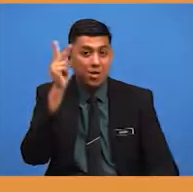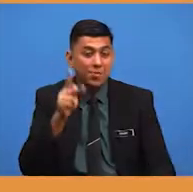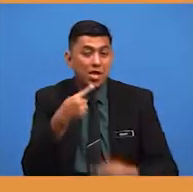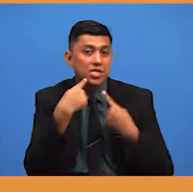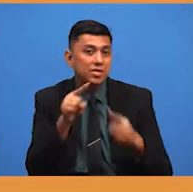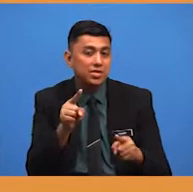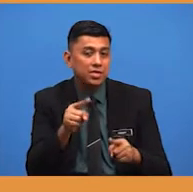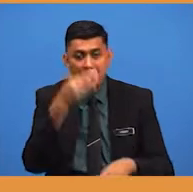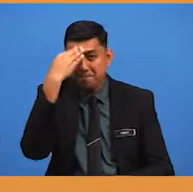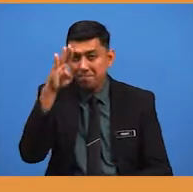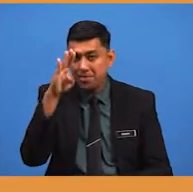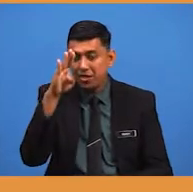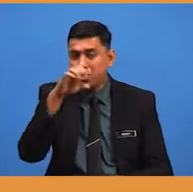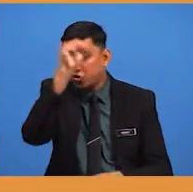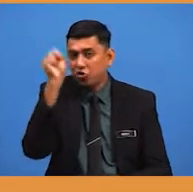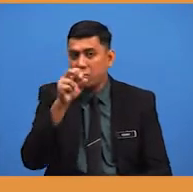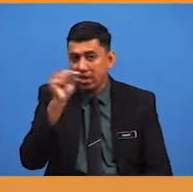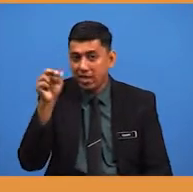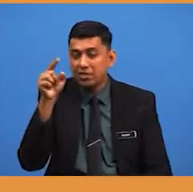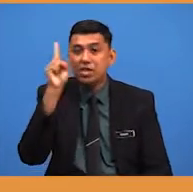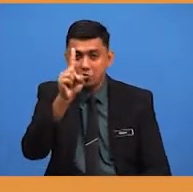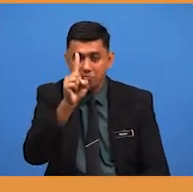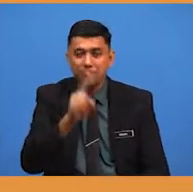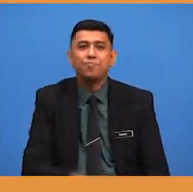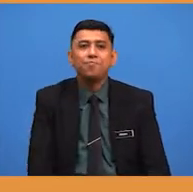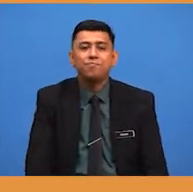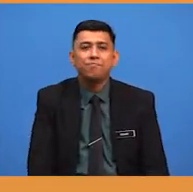Apakah jawapan bagi soalan 1?